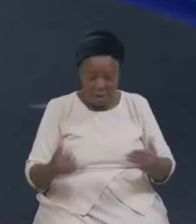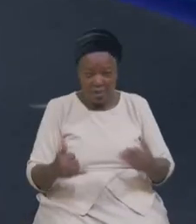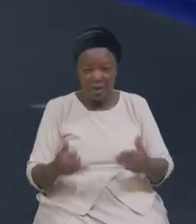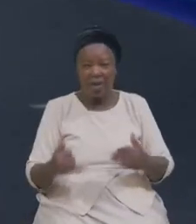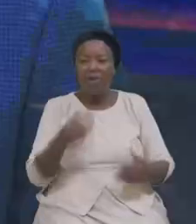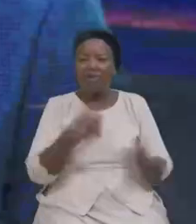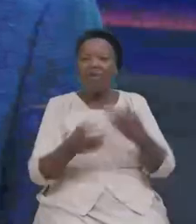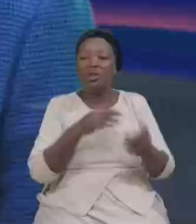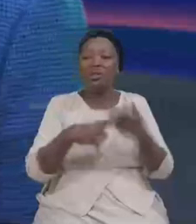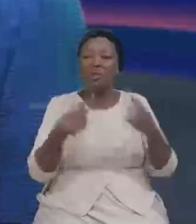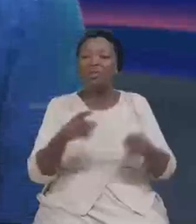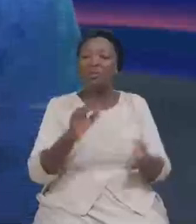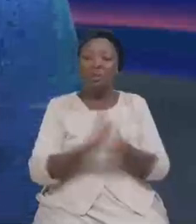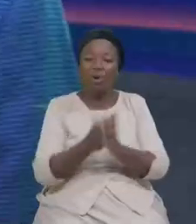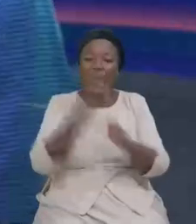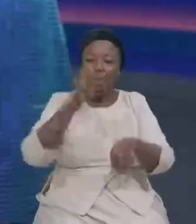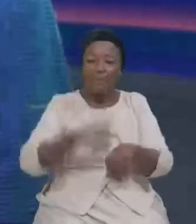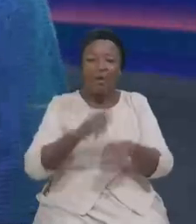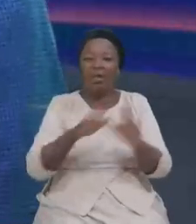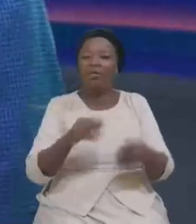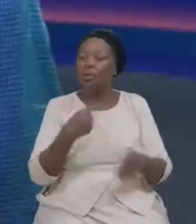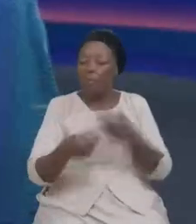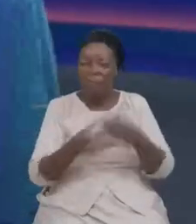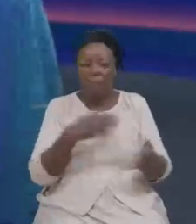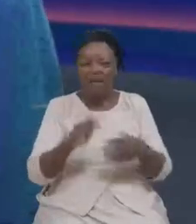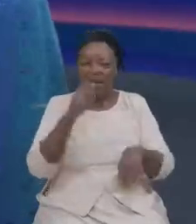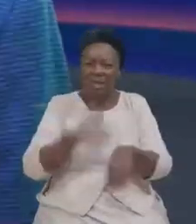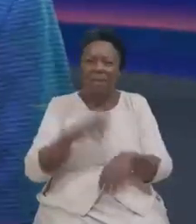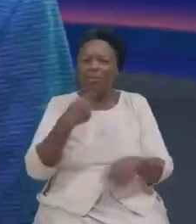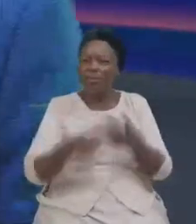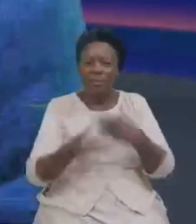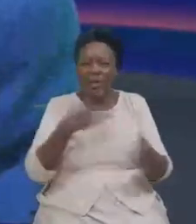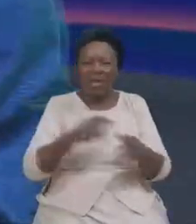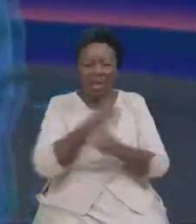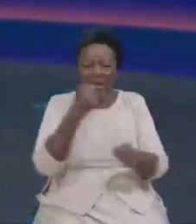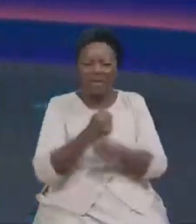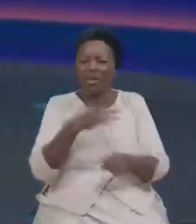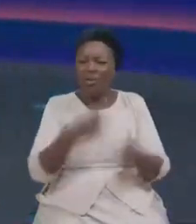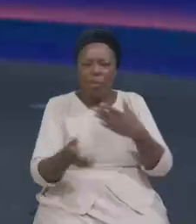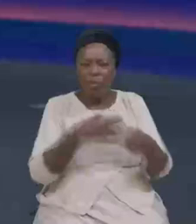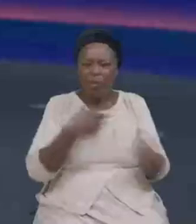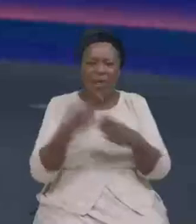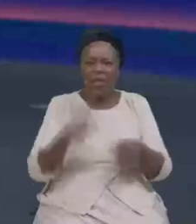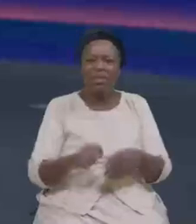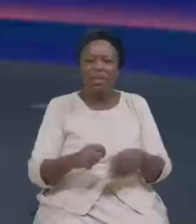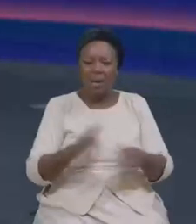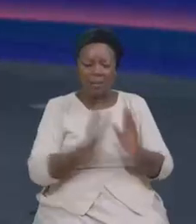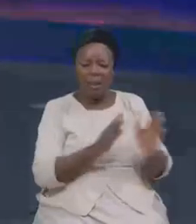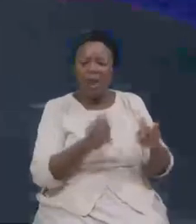opportune. Parce que peu importe la durée opportune et intemporelle, peu importe la dispensation dans laquelle tu